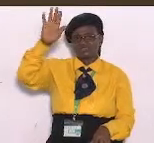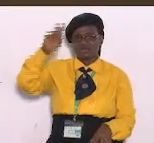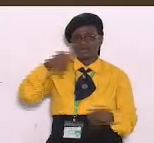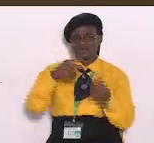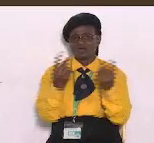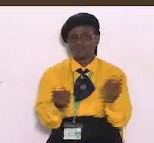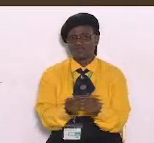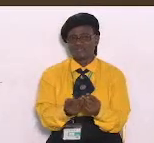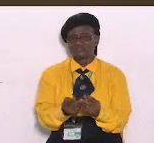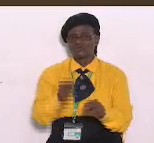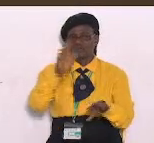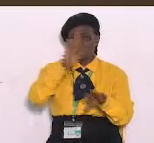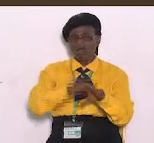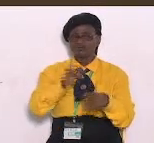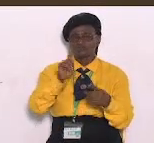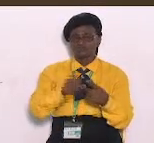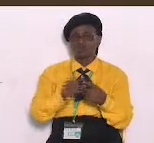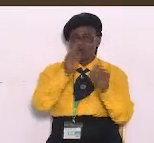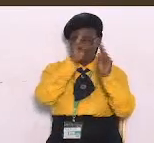en un vas